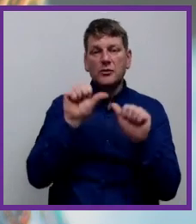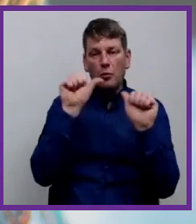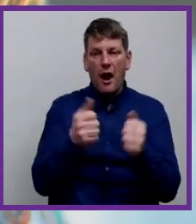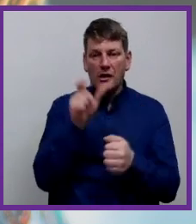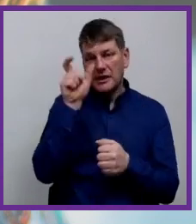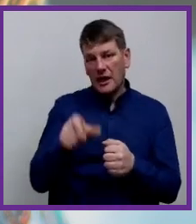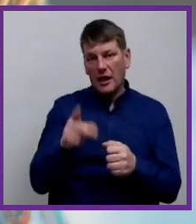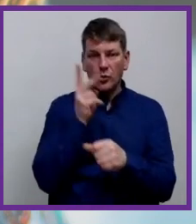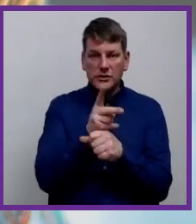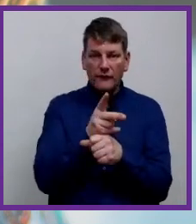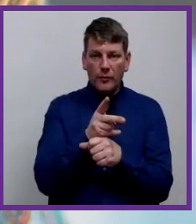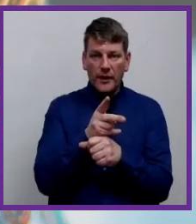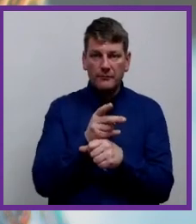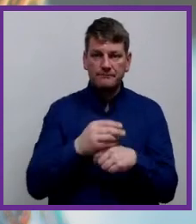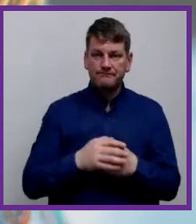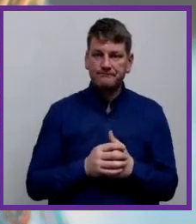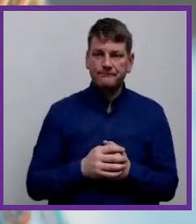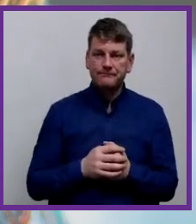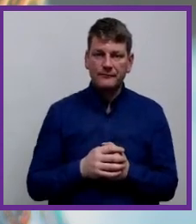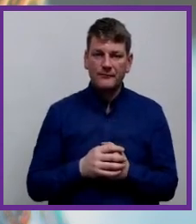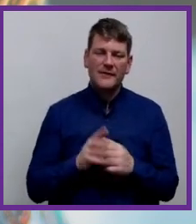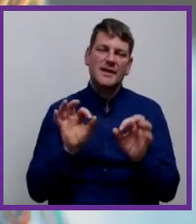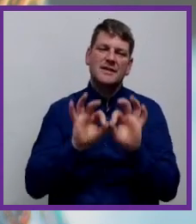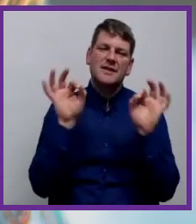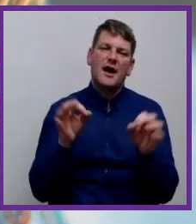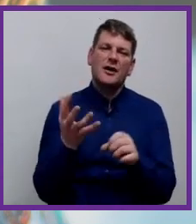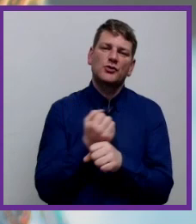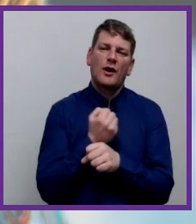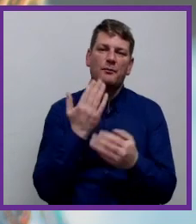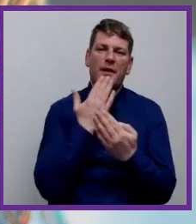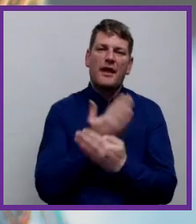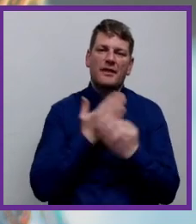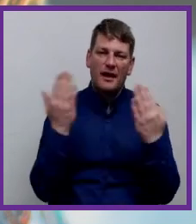uzdevumiem? Lūdzu, jums. Sākšu ar pēdējo